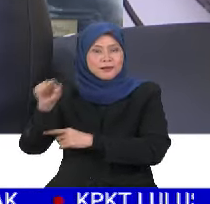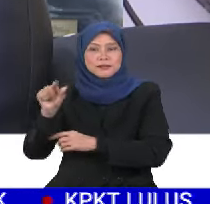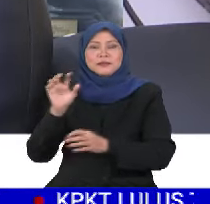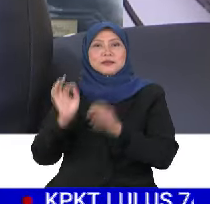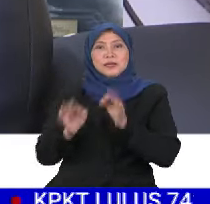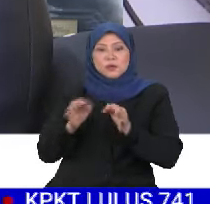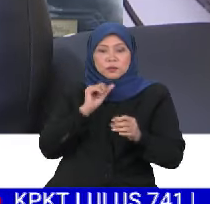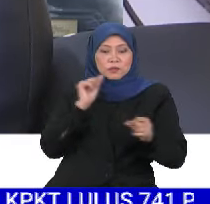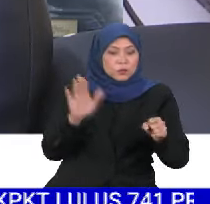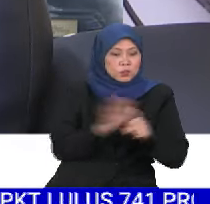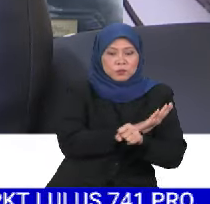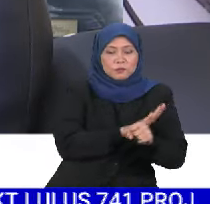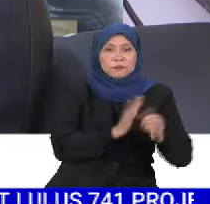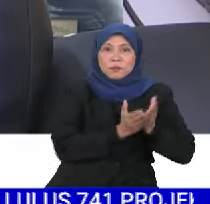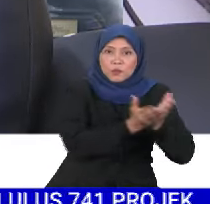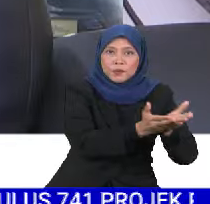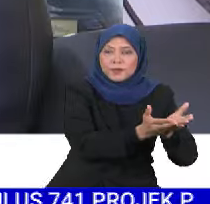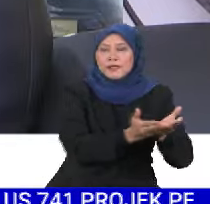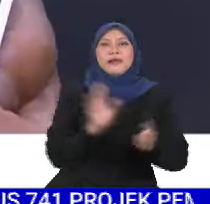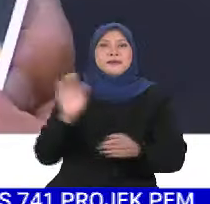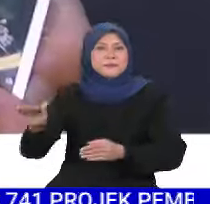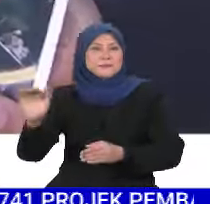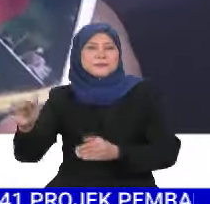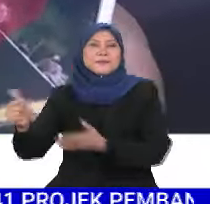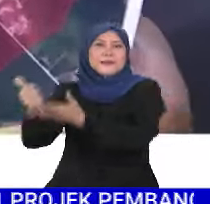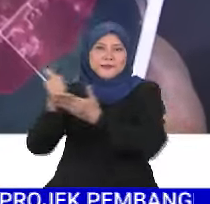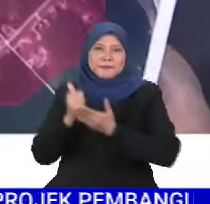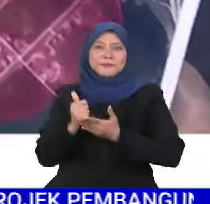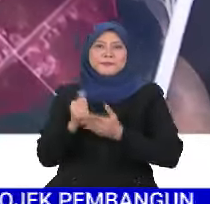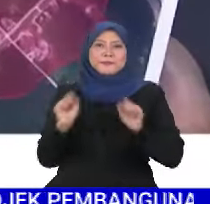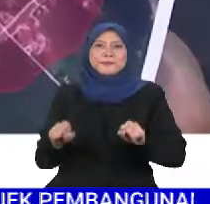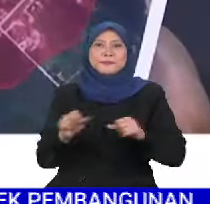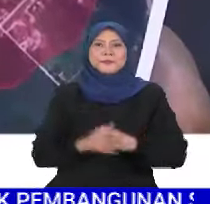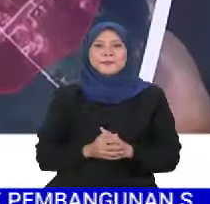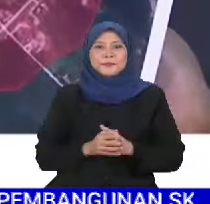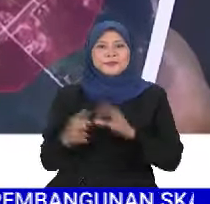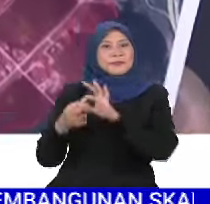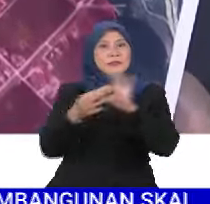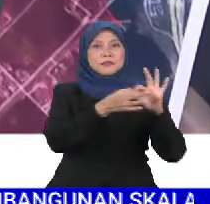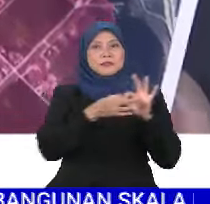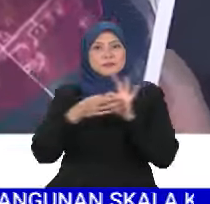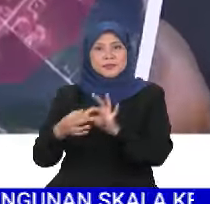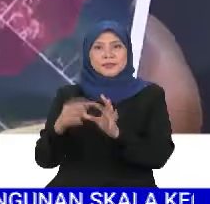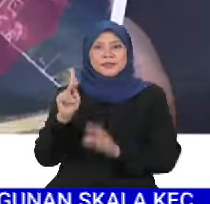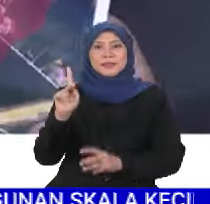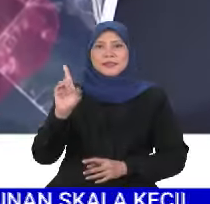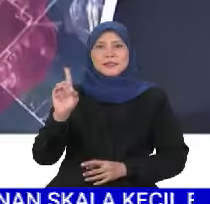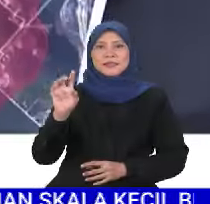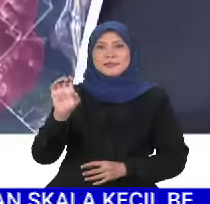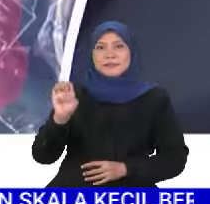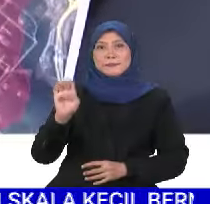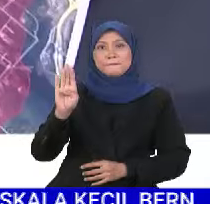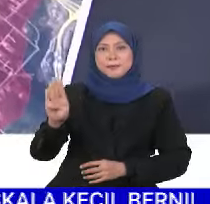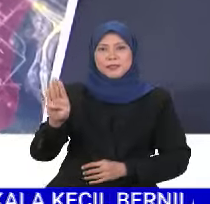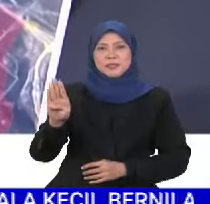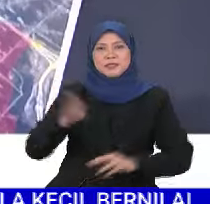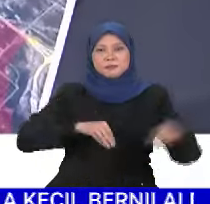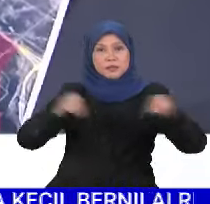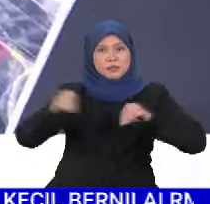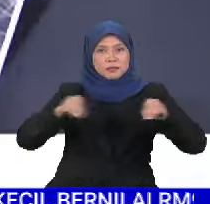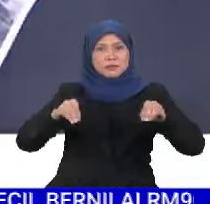kita ada tak mencukupi untuk tujuan bantuan menyelamat. Pihaknya dengan kerjasama KDEB Waste Management